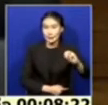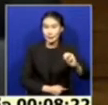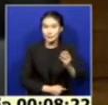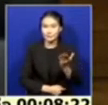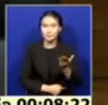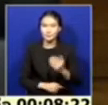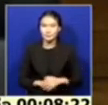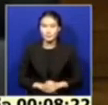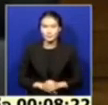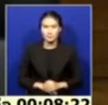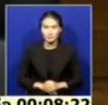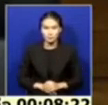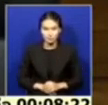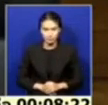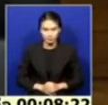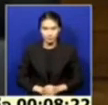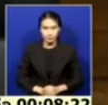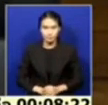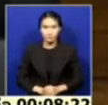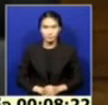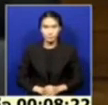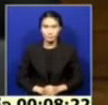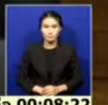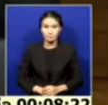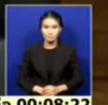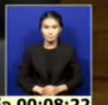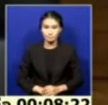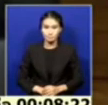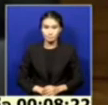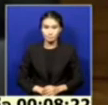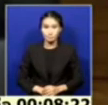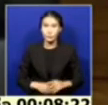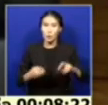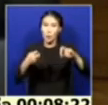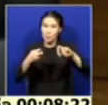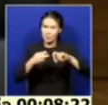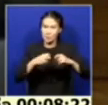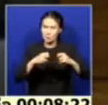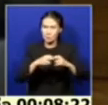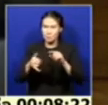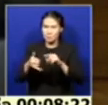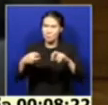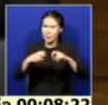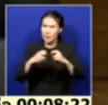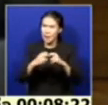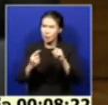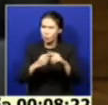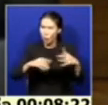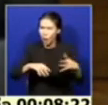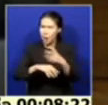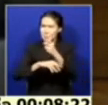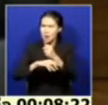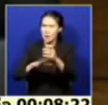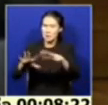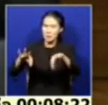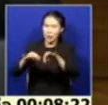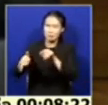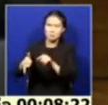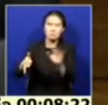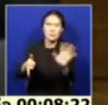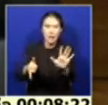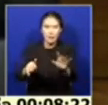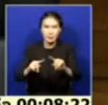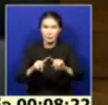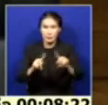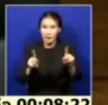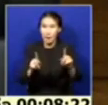ความสำคัญอย่างไรนะฮะคือเข้าสู่ประเด็นคุณวันเฉลิมโดยตรงนะและ